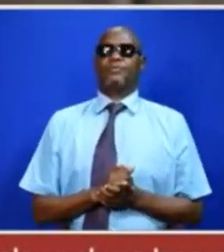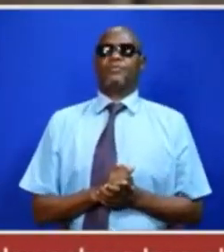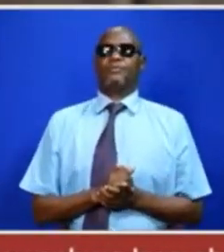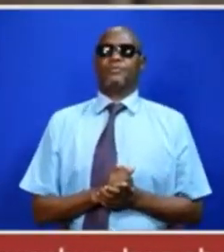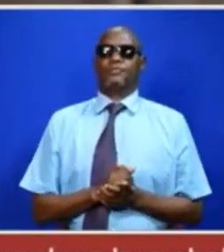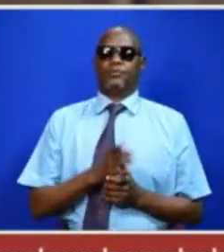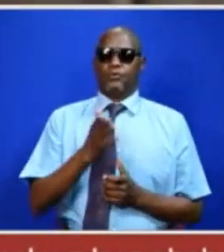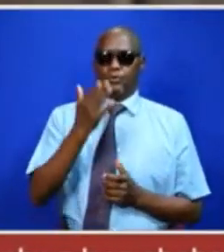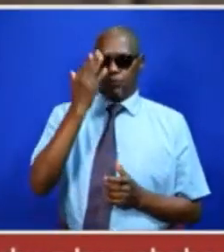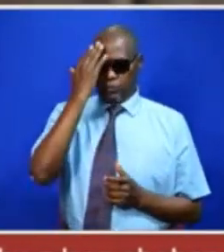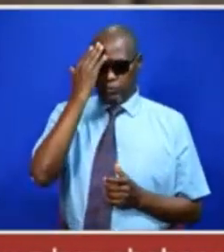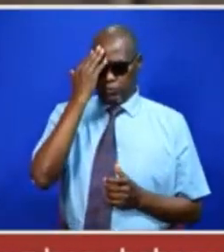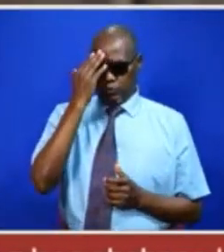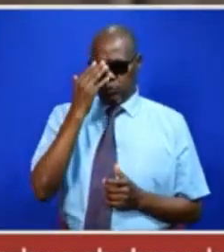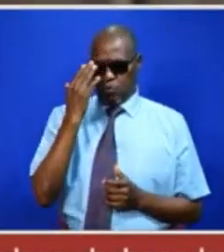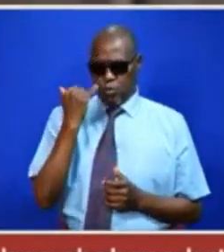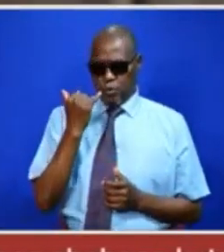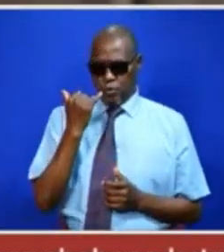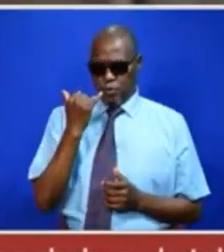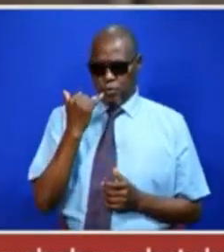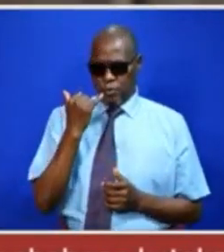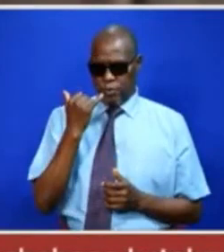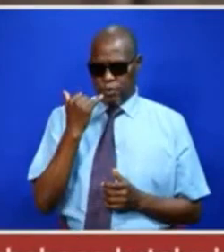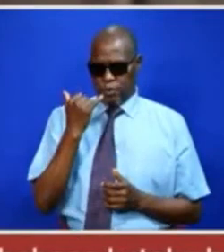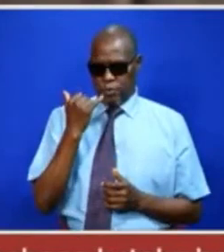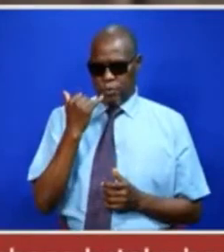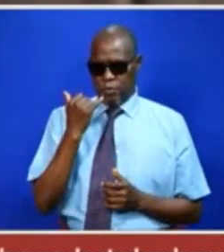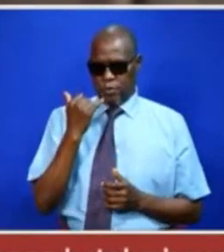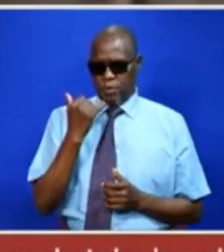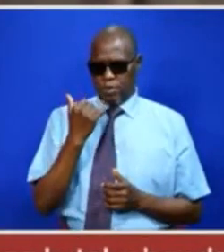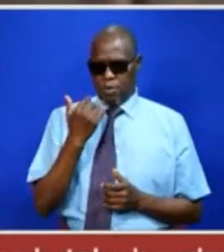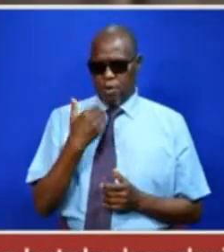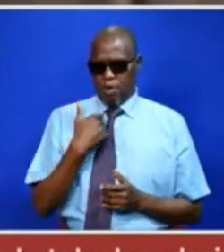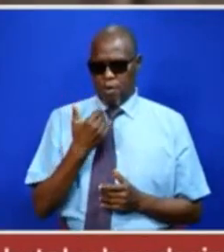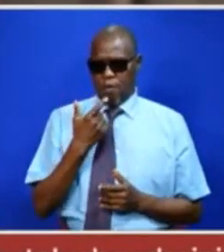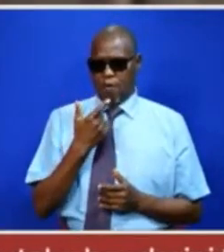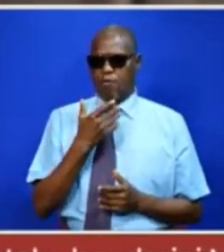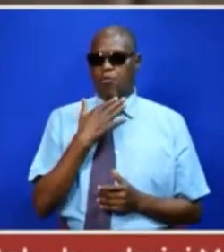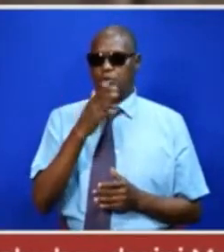Unajua ni kwa nini una wameomba muda kukuweka?